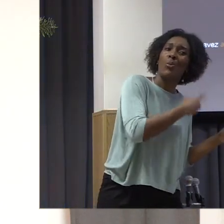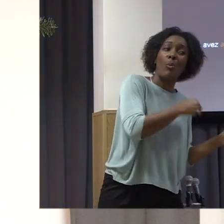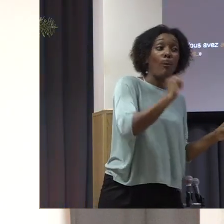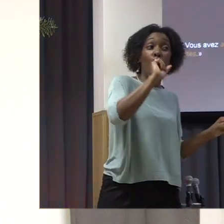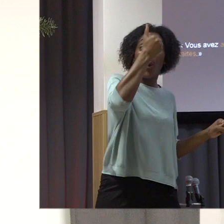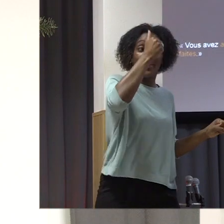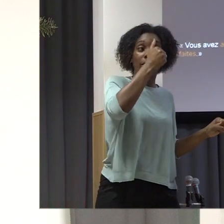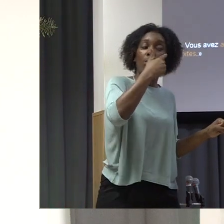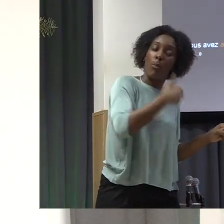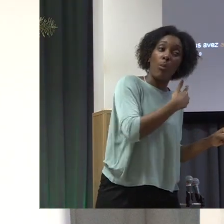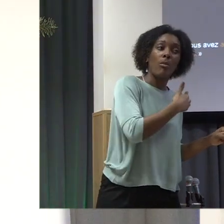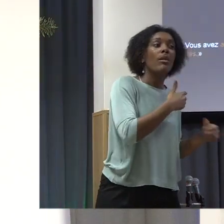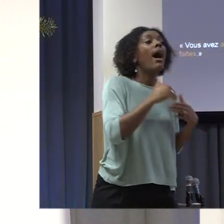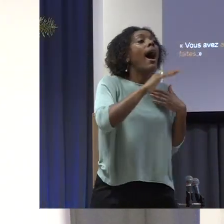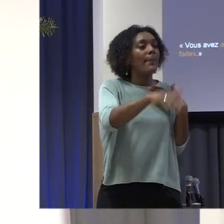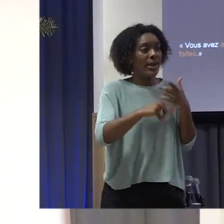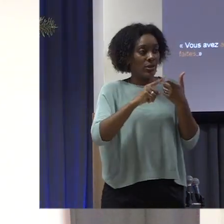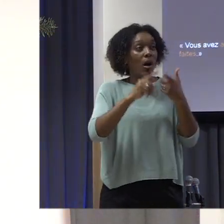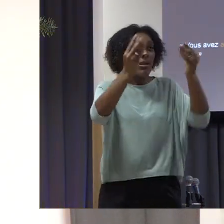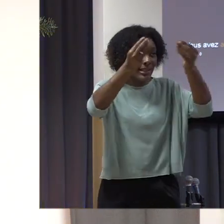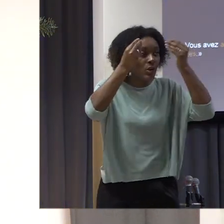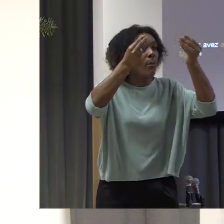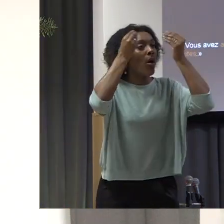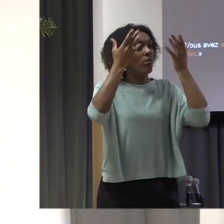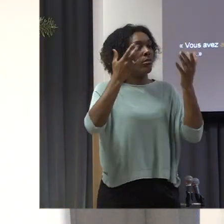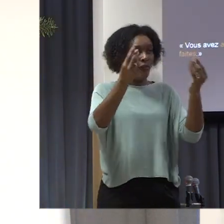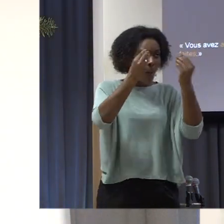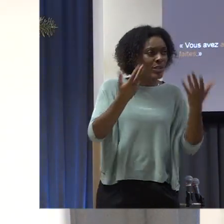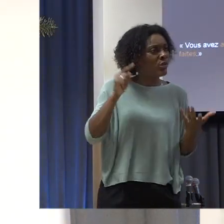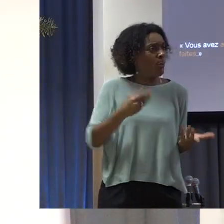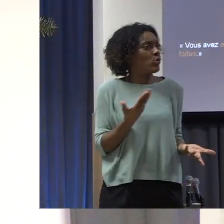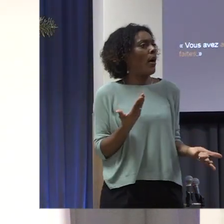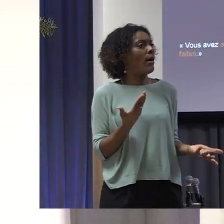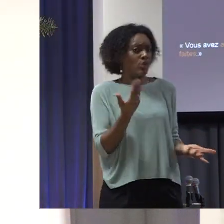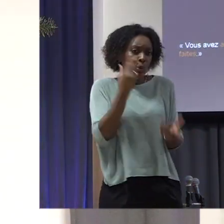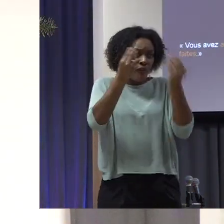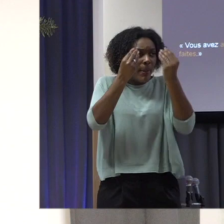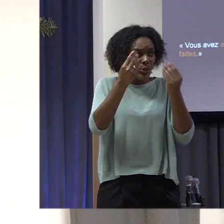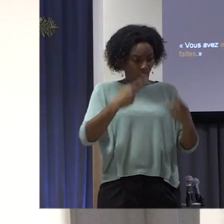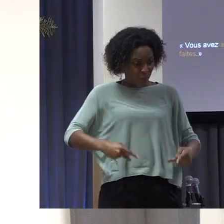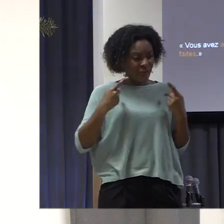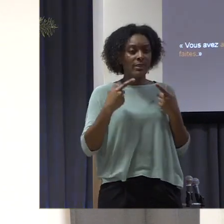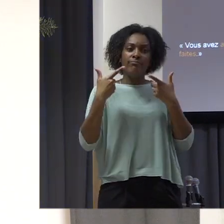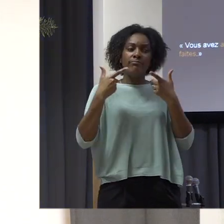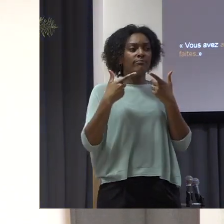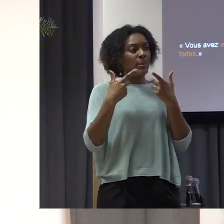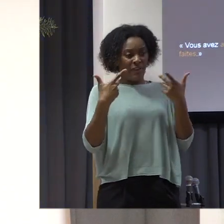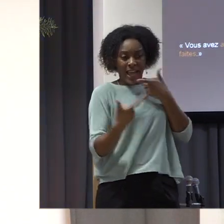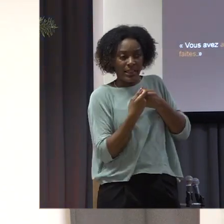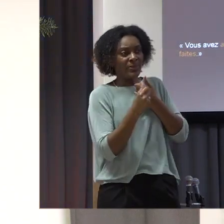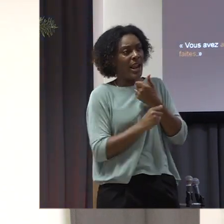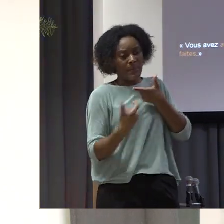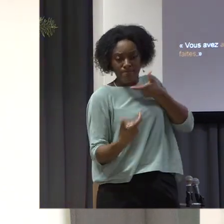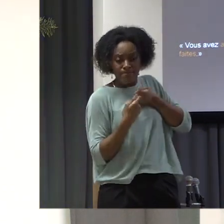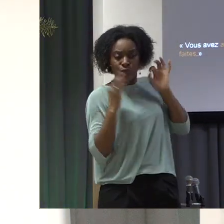doit être suivi d'un enseignement, d'une formation, afin que nos vies deviennent conformes à ce que